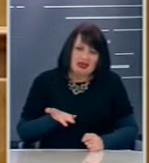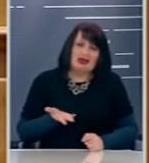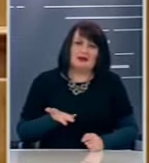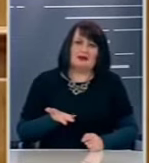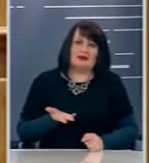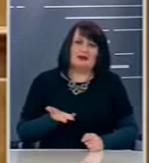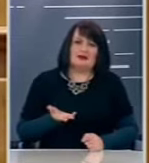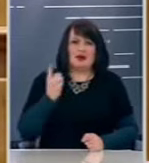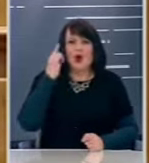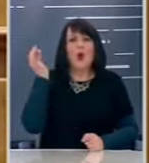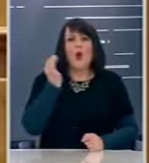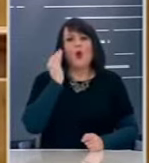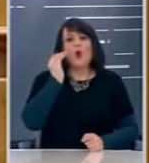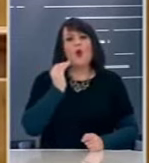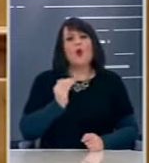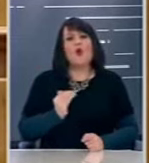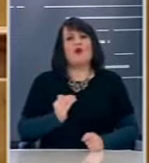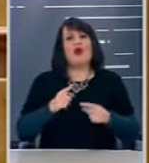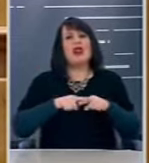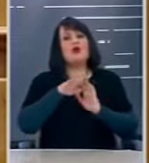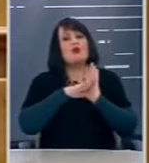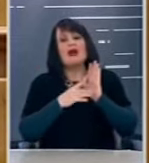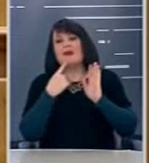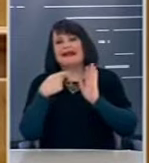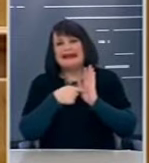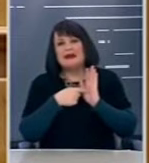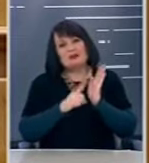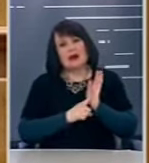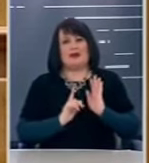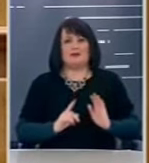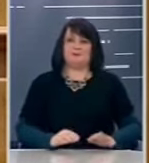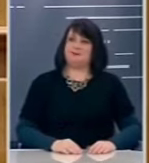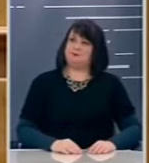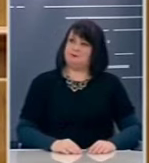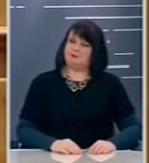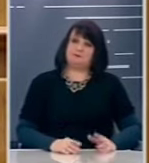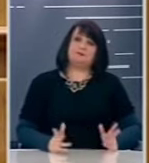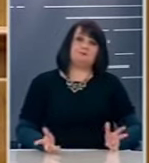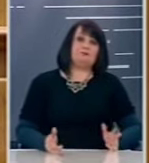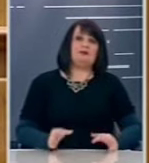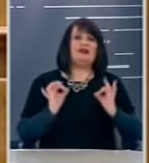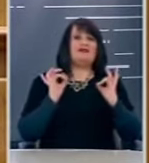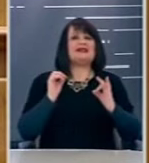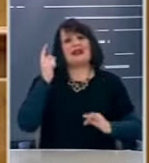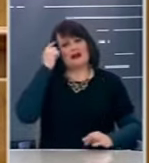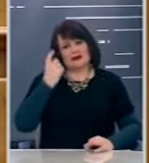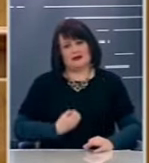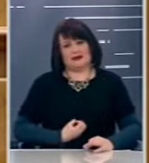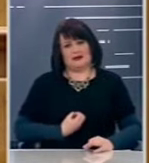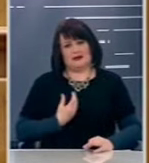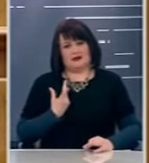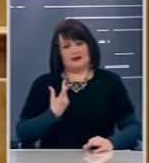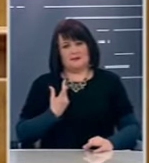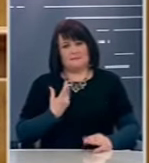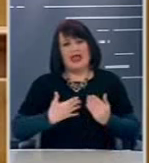οικονομικό εξορθολογισμό που επιτάσσει η διαχείριση του ελληνικού προγράμματος. Έχουμε φυσικά απόλυτη συνέστηση του